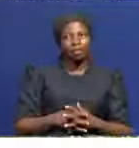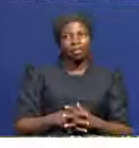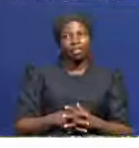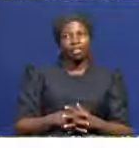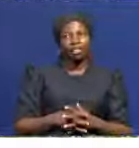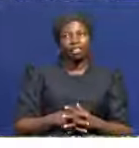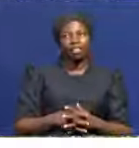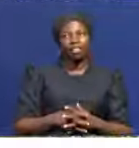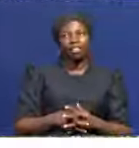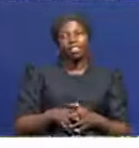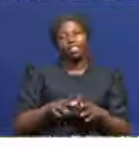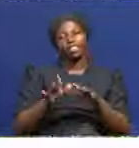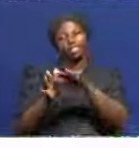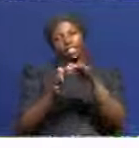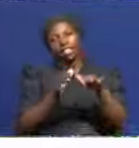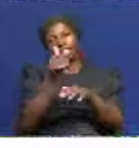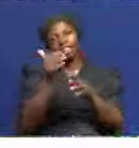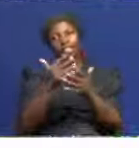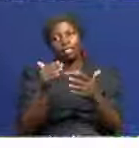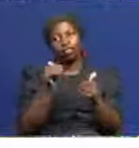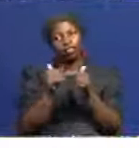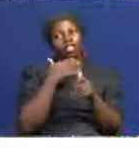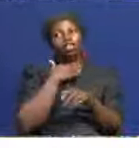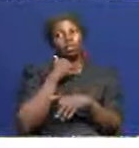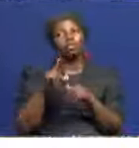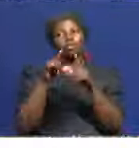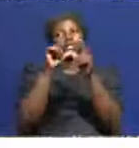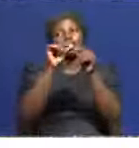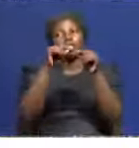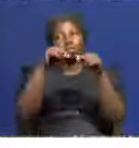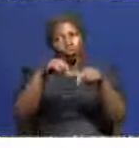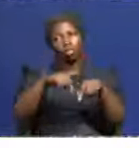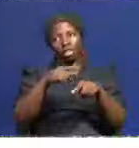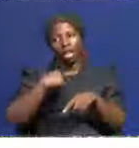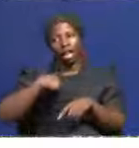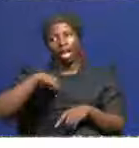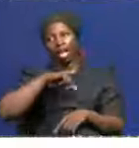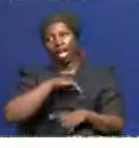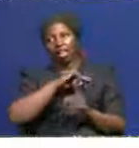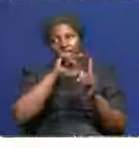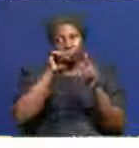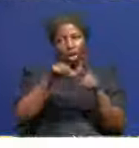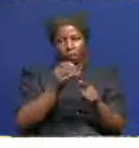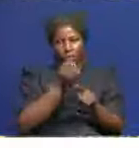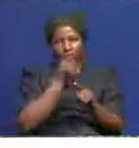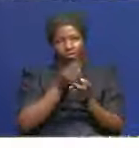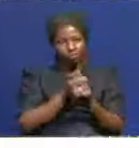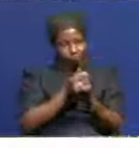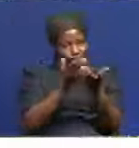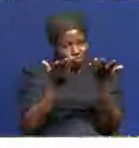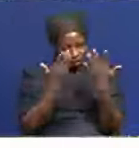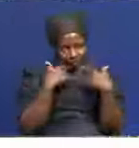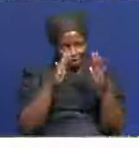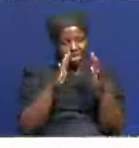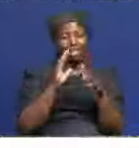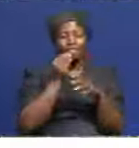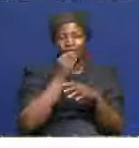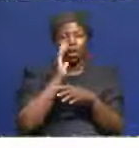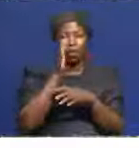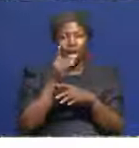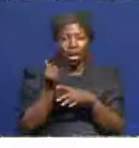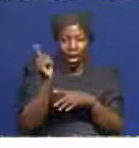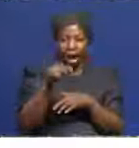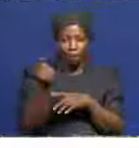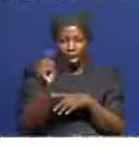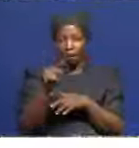Pia kitu hiyo ningependa kusema, leo tumekuja, chakula mmepatiwa, si ndio? Na itaendelea kuja.